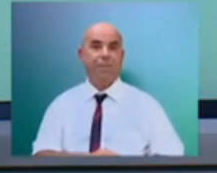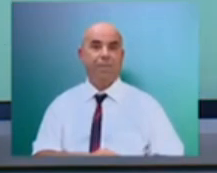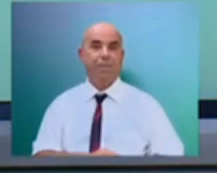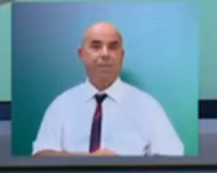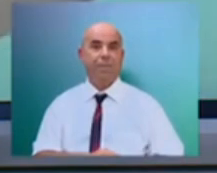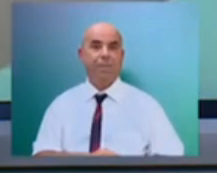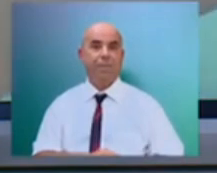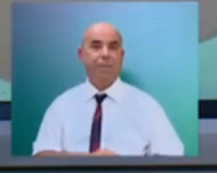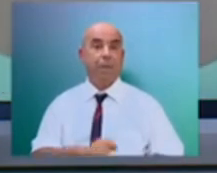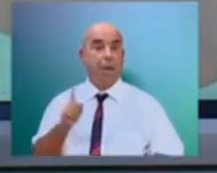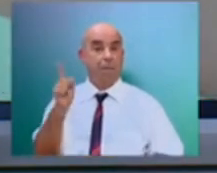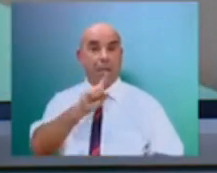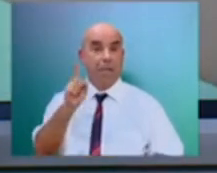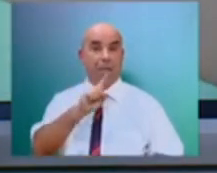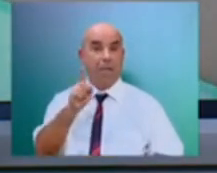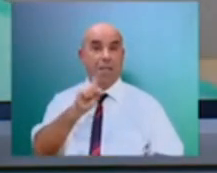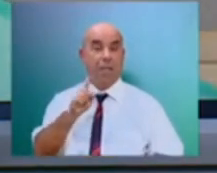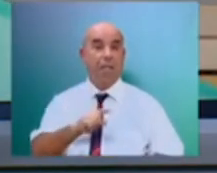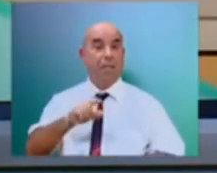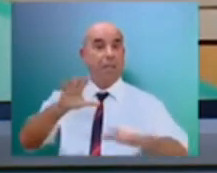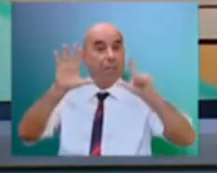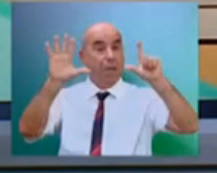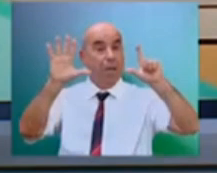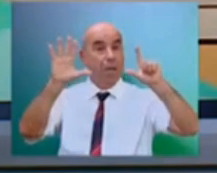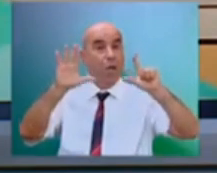ما كان عندنا إلا 47 مليار،